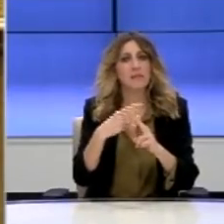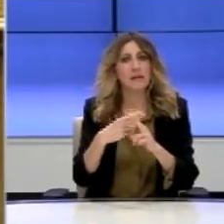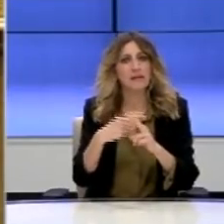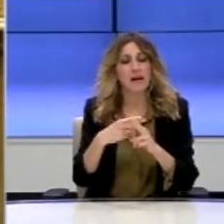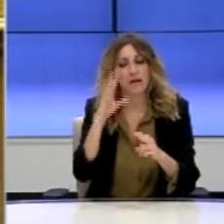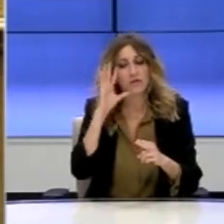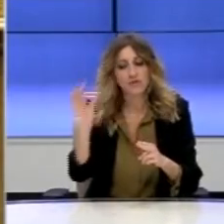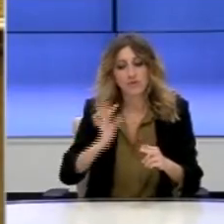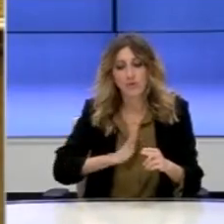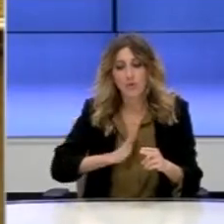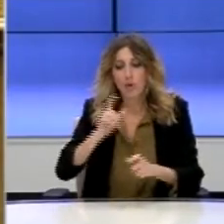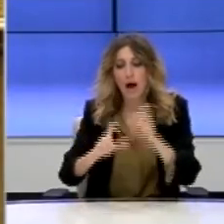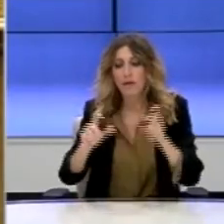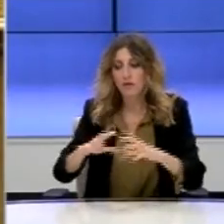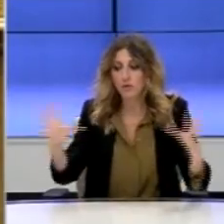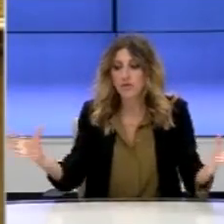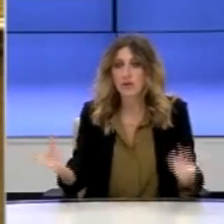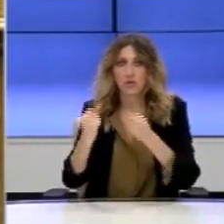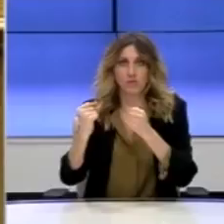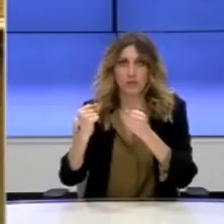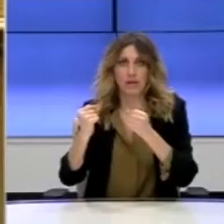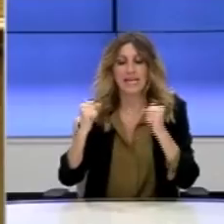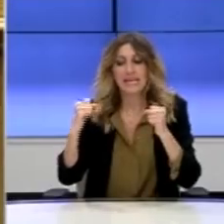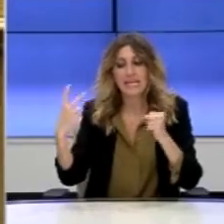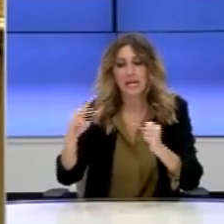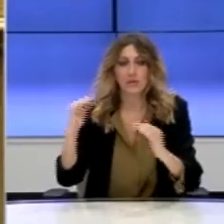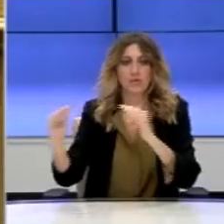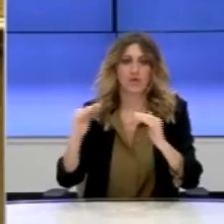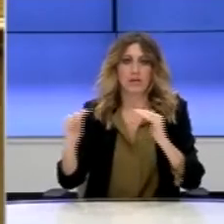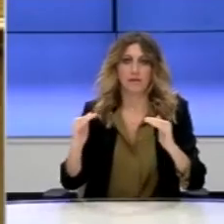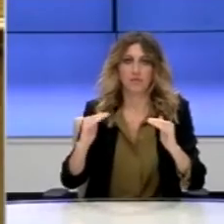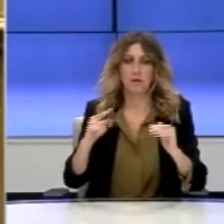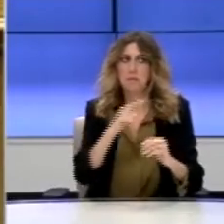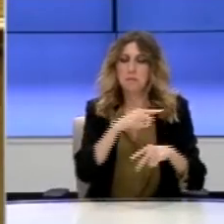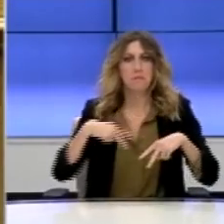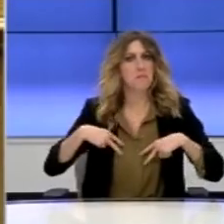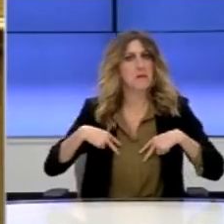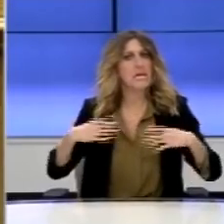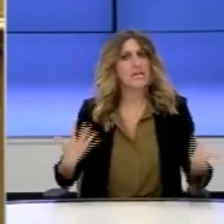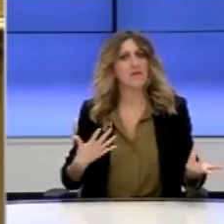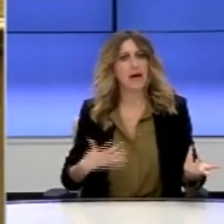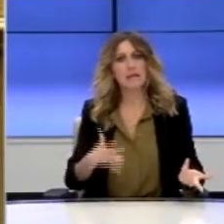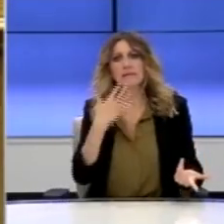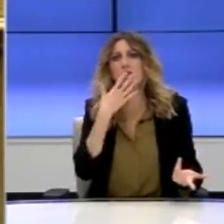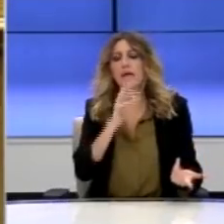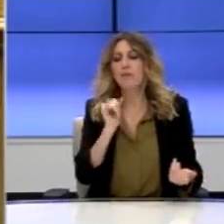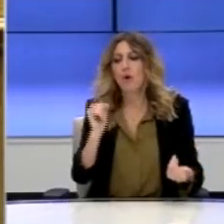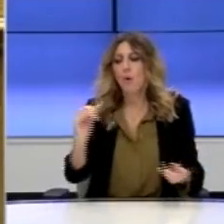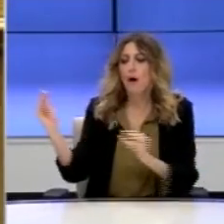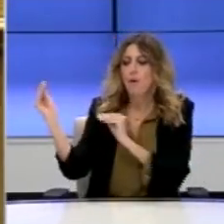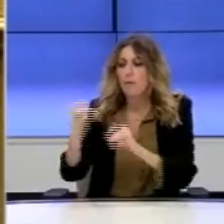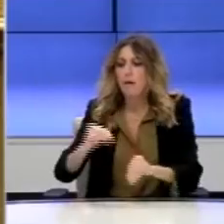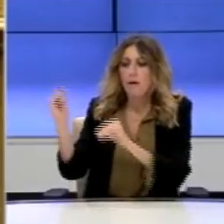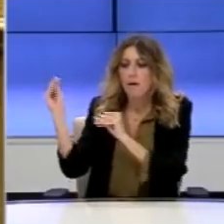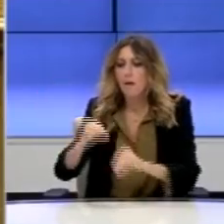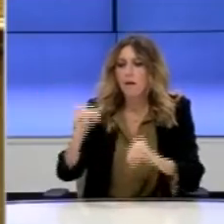πάρει θέση. Για ποιο λόγο δεν επιδιώκει να προμηθευτεί αυτοτελώς όλα τα εμβόλια που έχουν πιστοποιηθεί